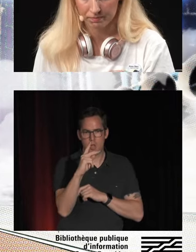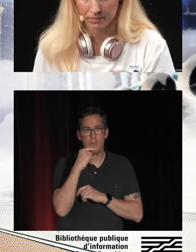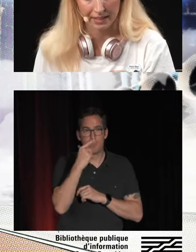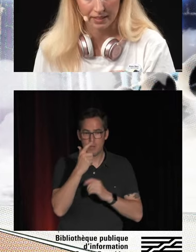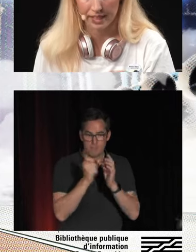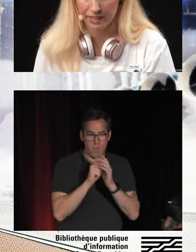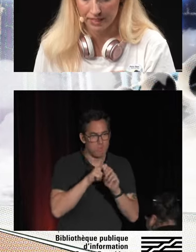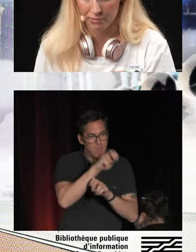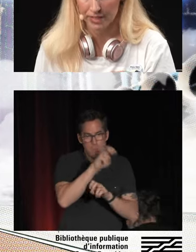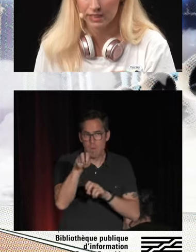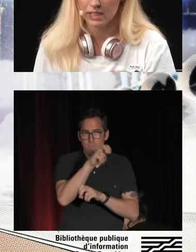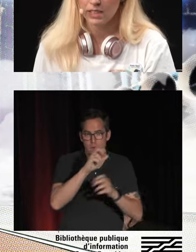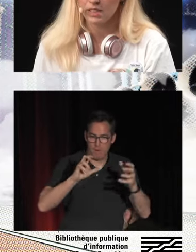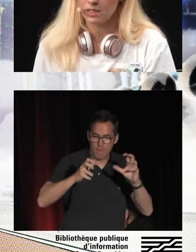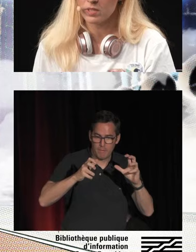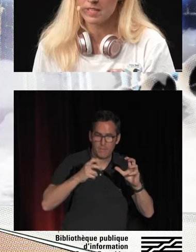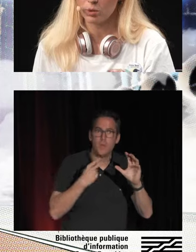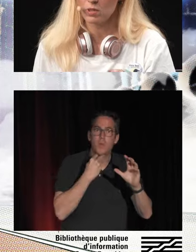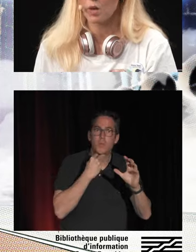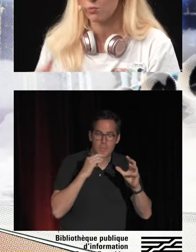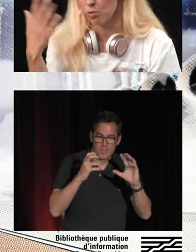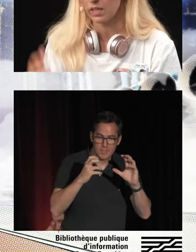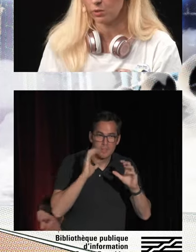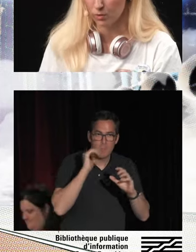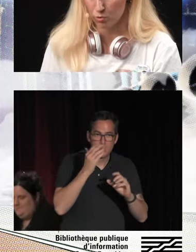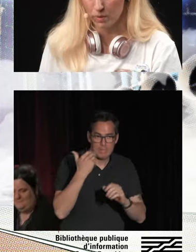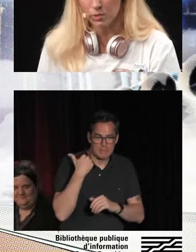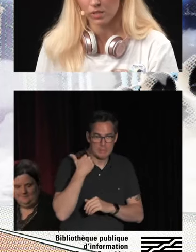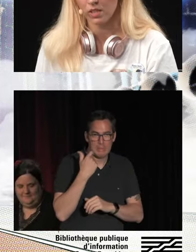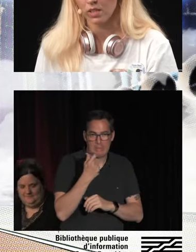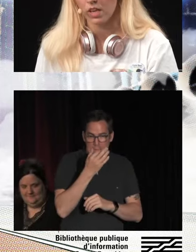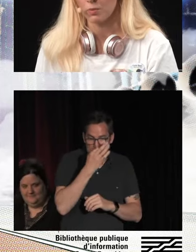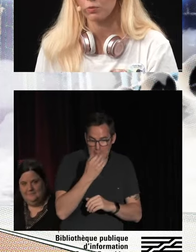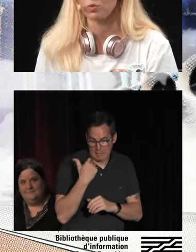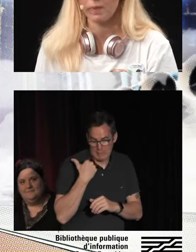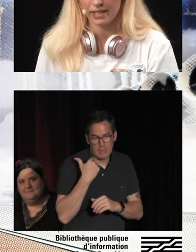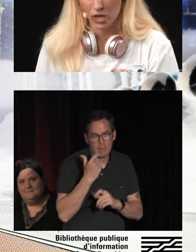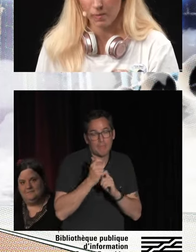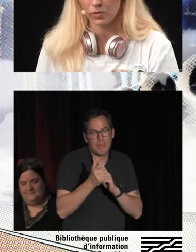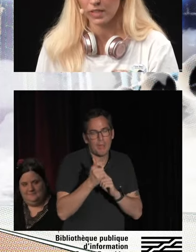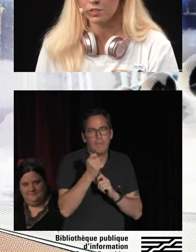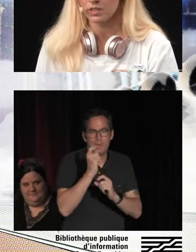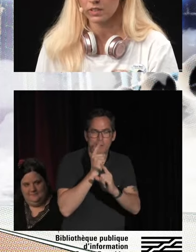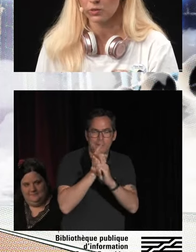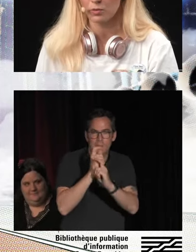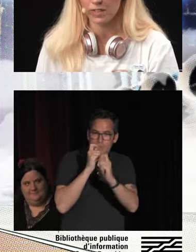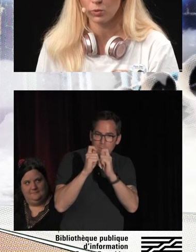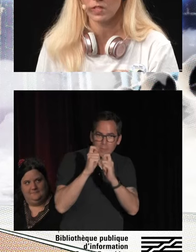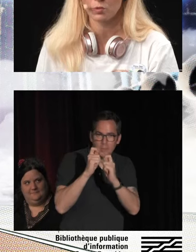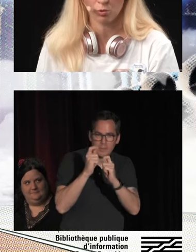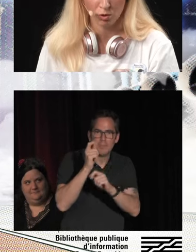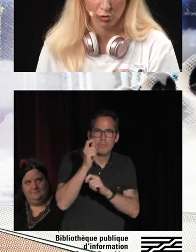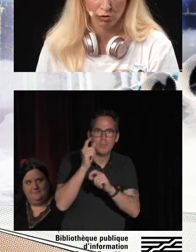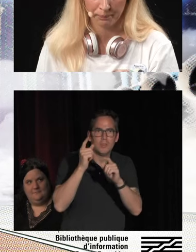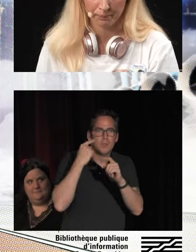jeu et il n'y a rien à faire. Et donc, ça s'est produit un peu plus loin que là où je suis morte. À un moment, tu dois parler à un personnage qui te fait